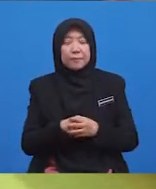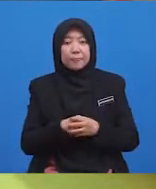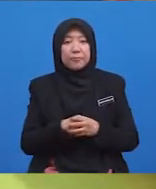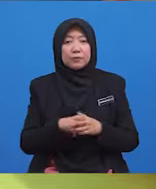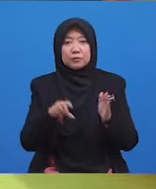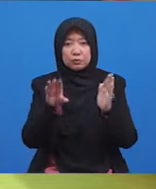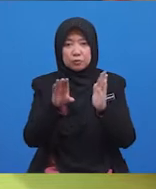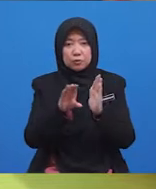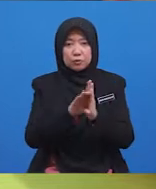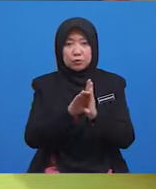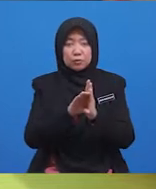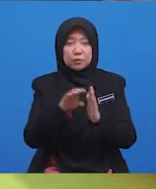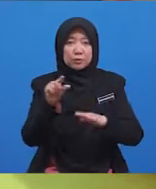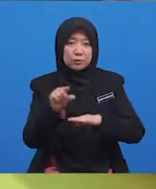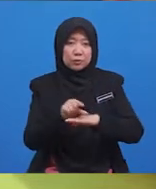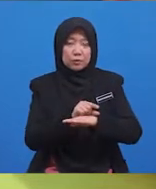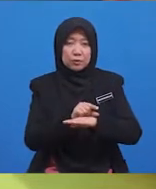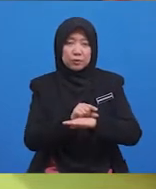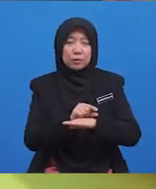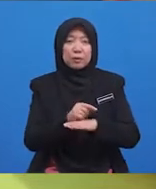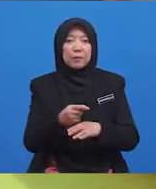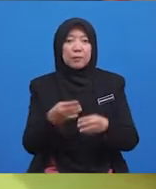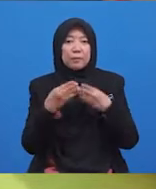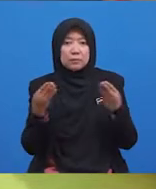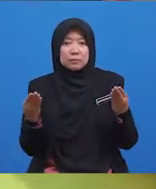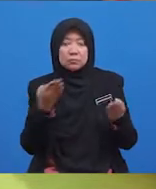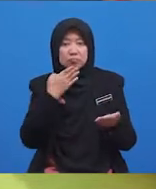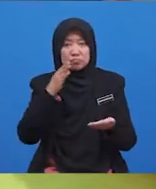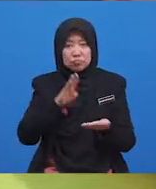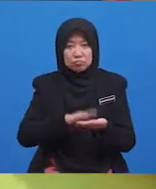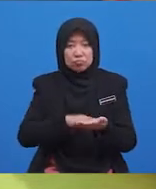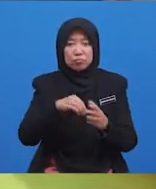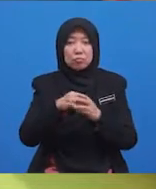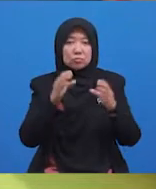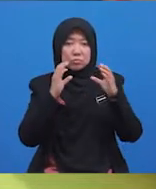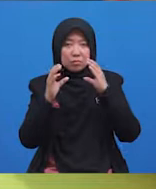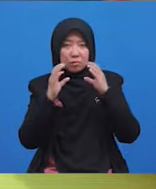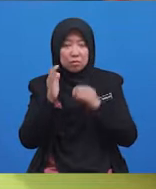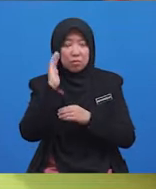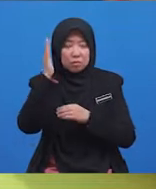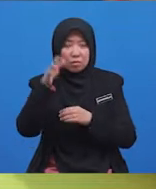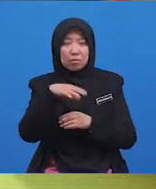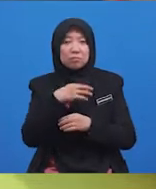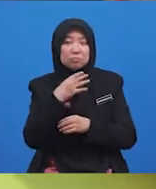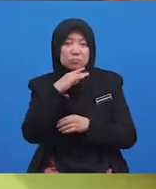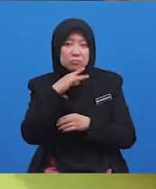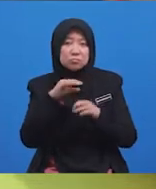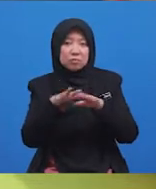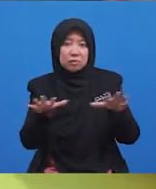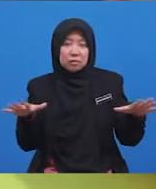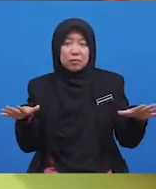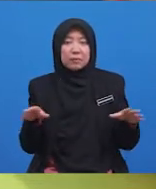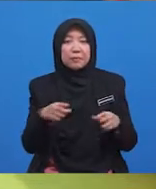Sebagai contoh, menggunakan bahasa yang kesat dalam percakapan mampu mencemarkan bahasa ibunda